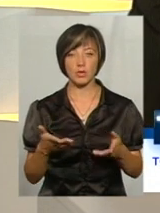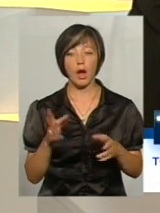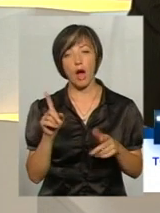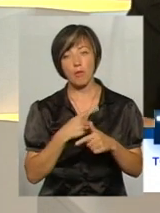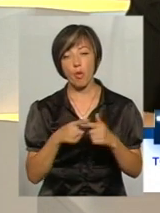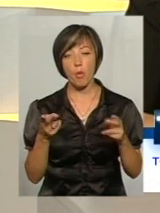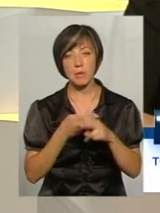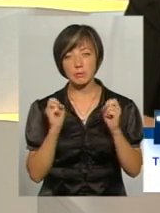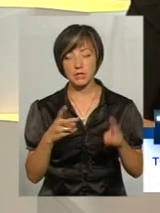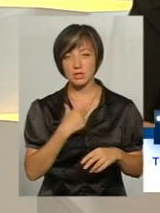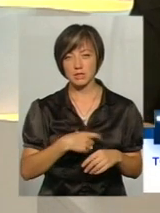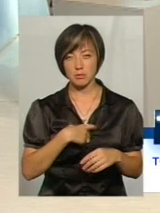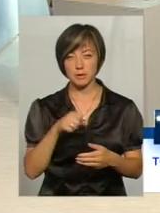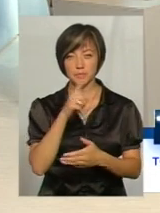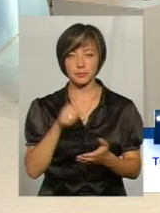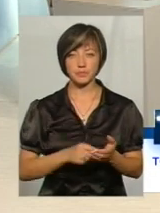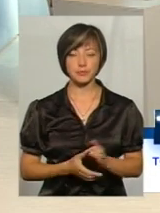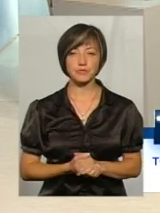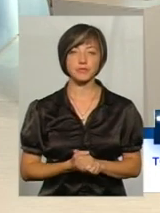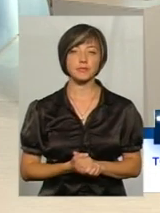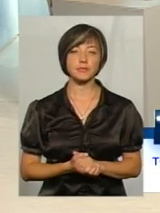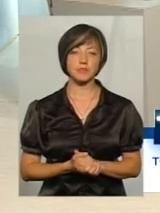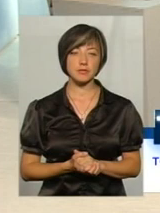убезпечити себе, скажімо так. Ну, якщо говорити про